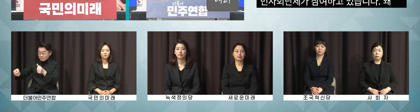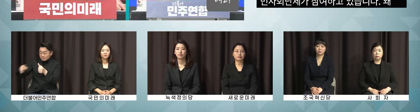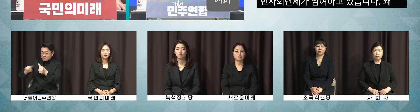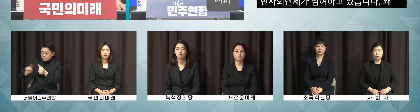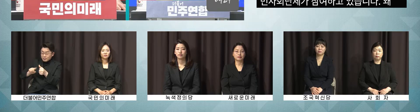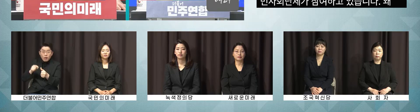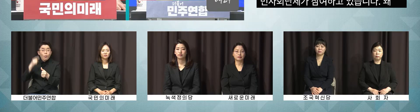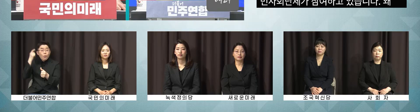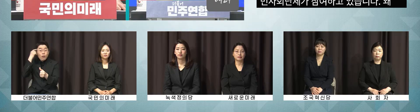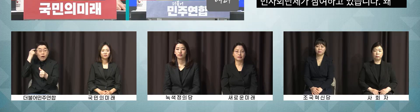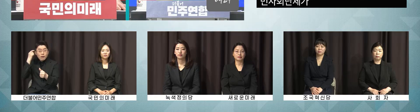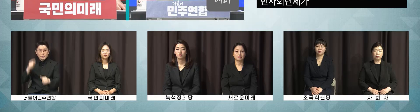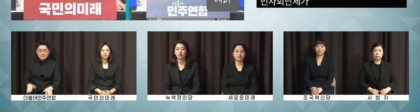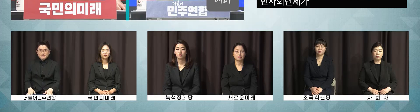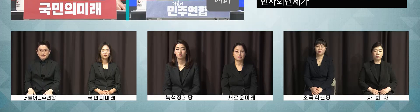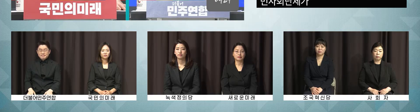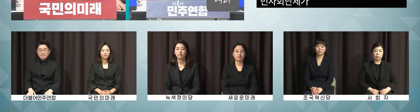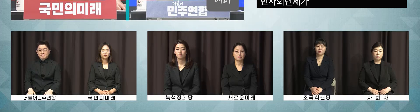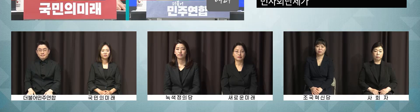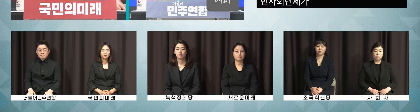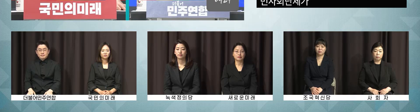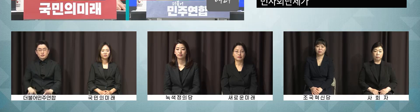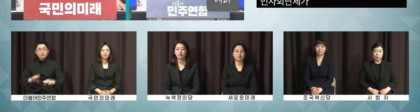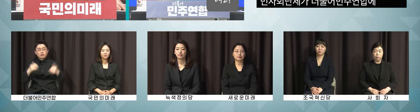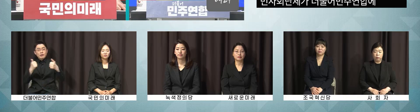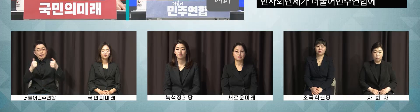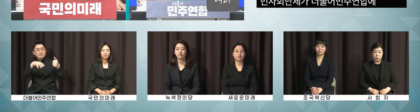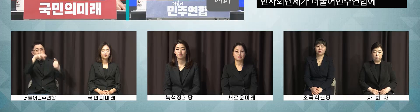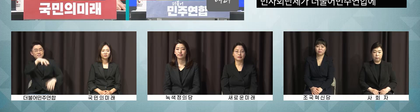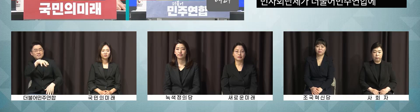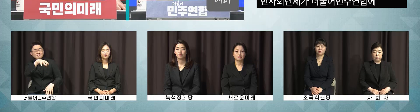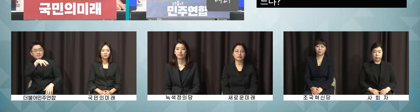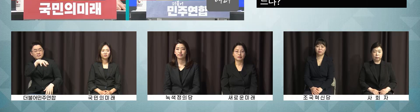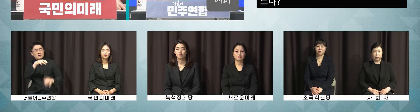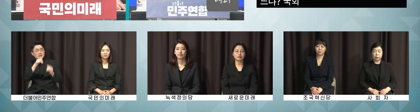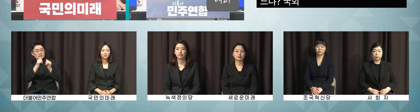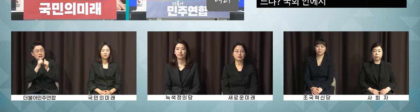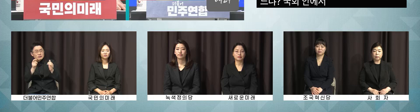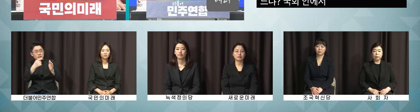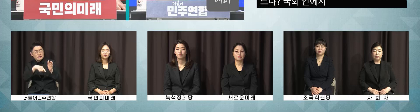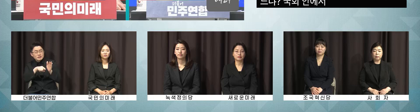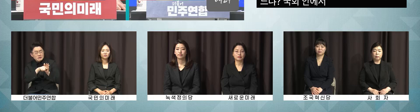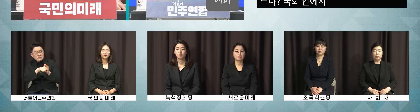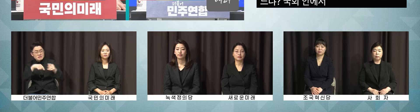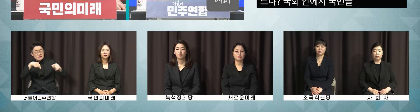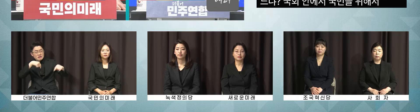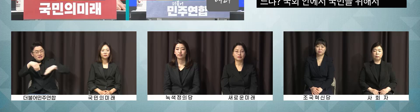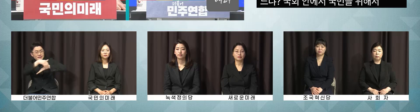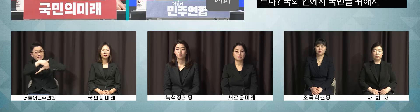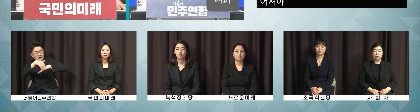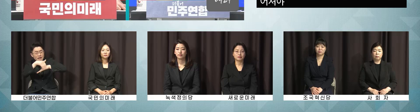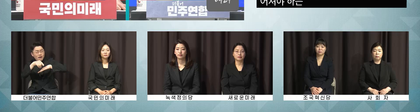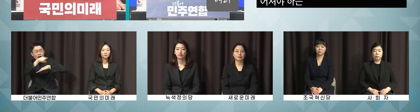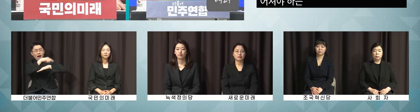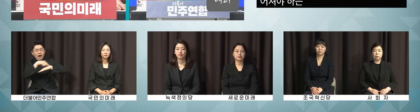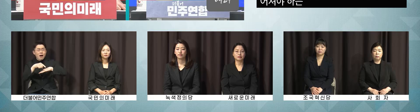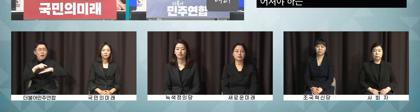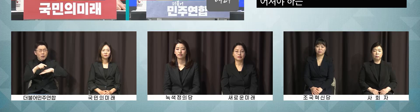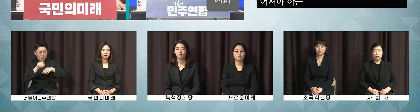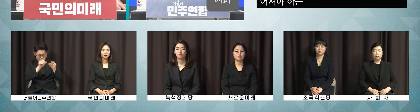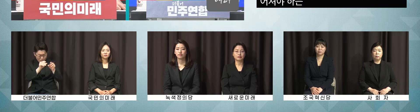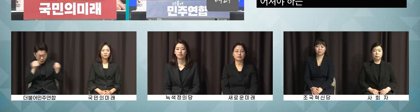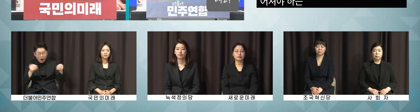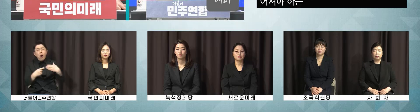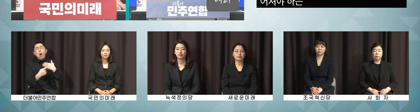더불어민주연합에 참여하느냐? 국회 안에서 시민을 위해서, 국민을 위해서 이루어져야 될 여러 정책과 제도가 형식적인,